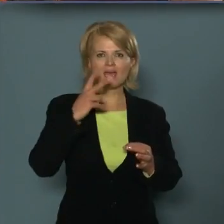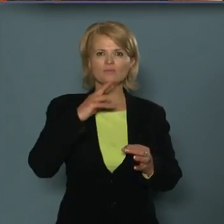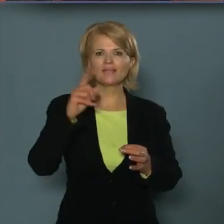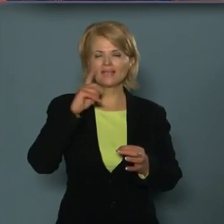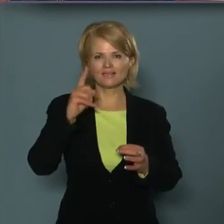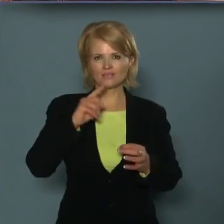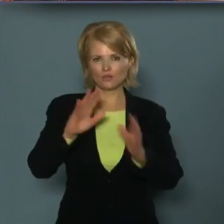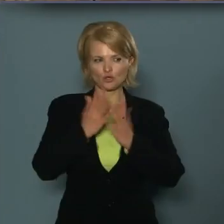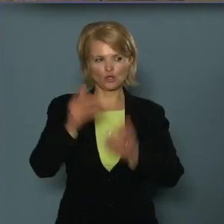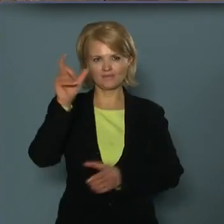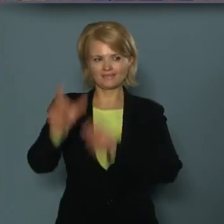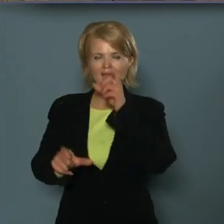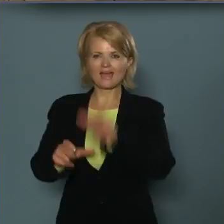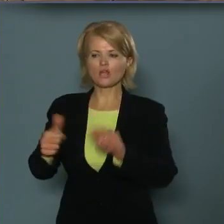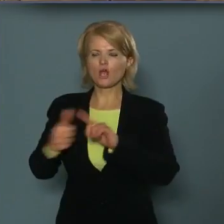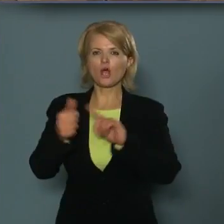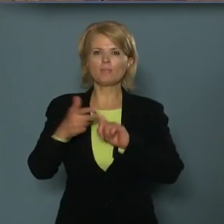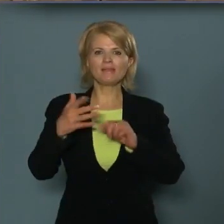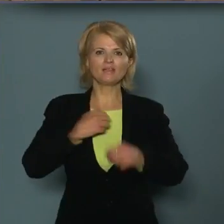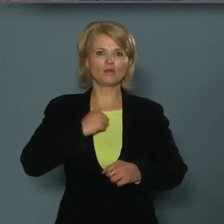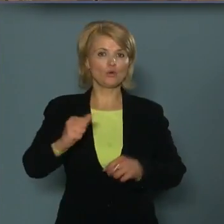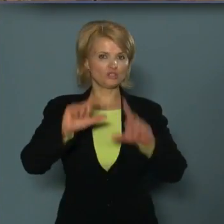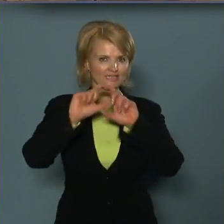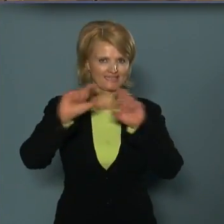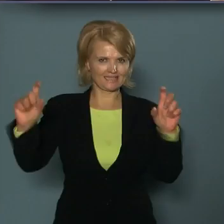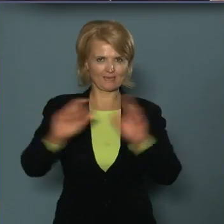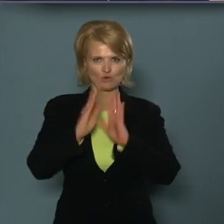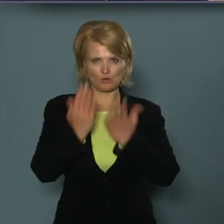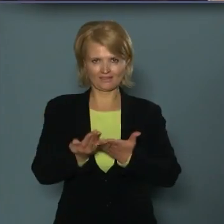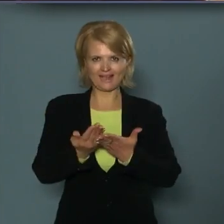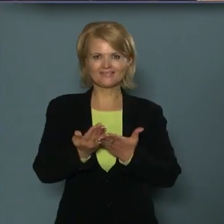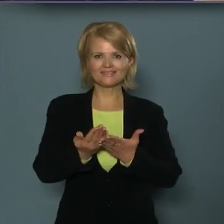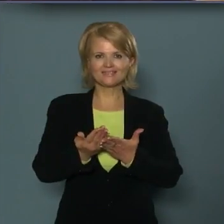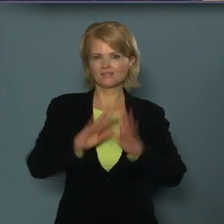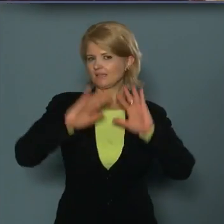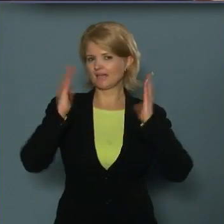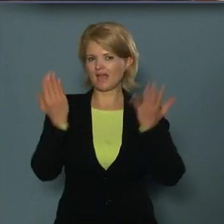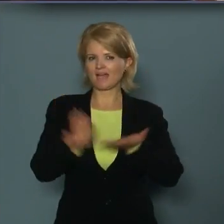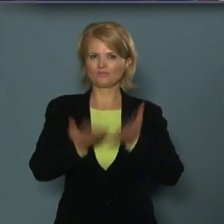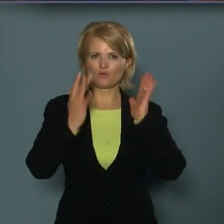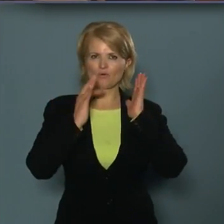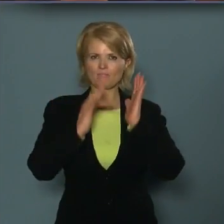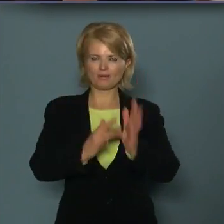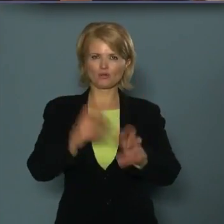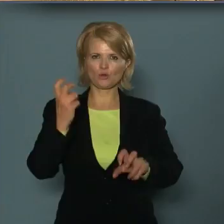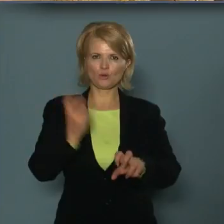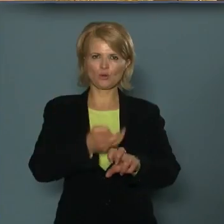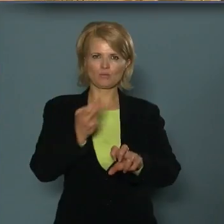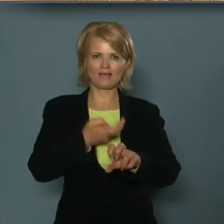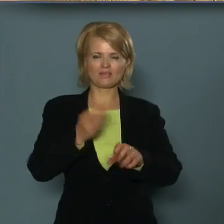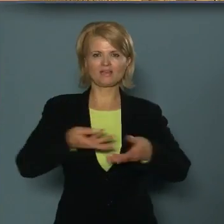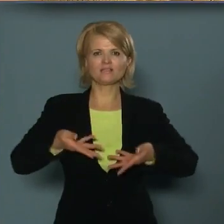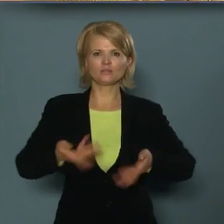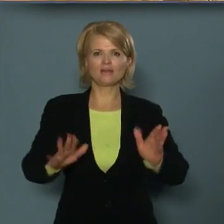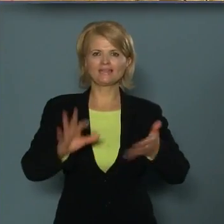Az Egyesület legújabb kötete a Mindennapi Hőseink címet viseli, ami egy átfogó képet mutat a kőbányai kötődésű